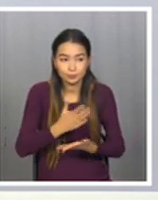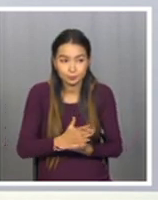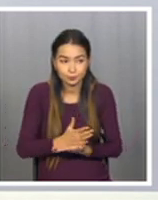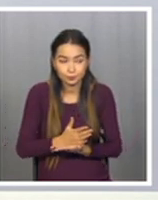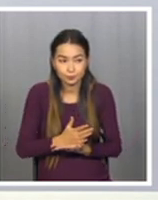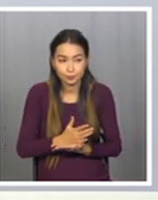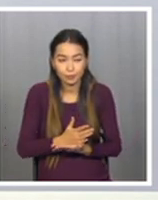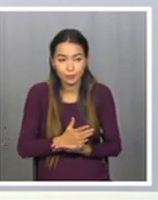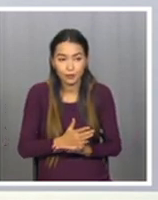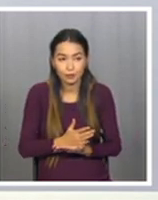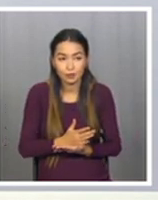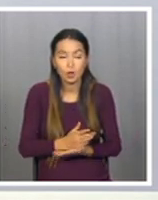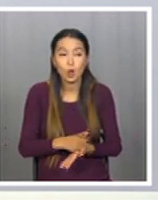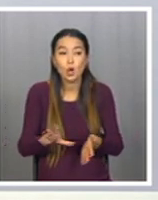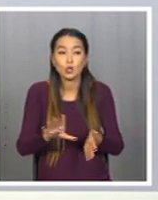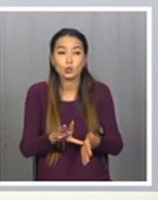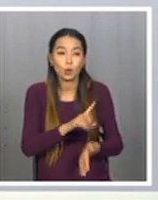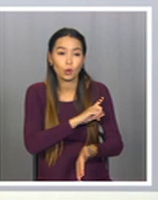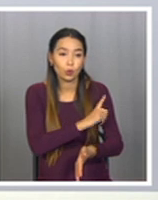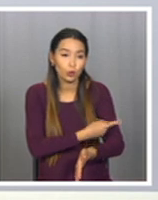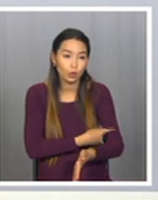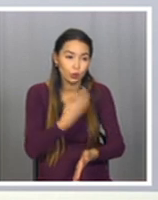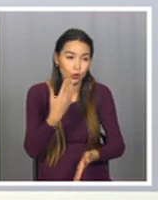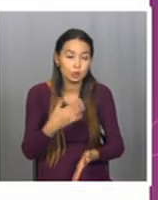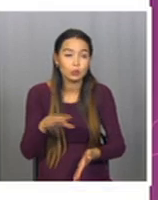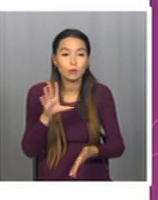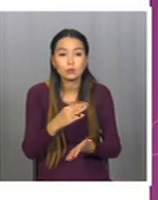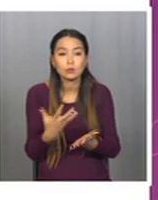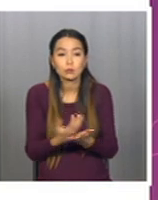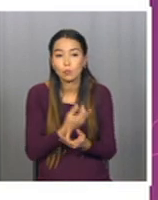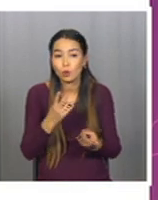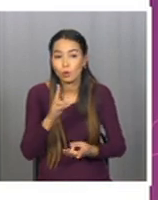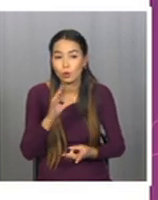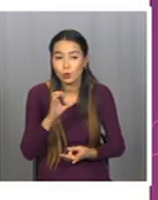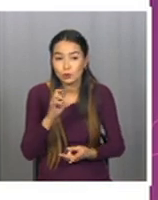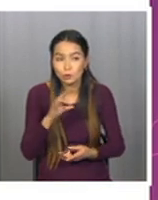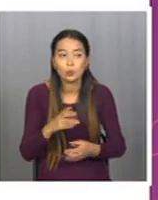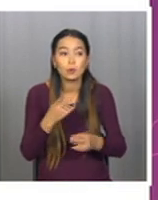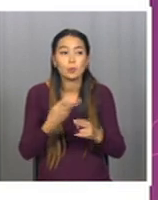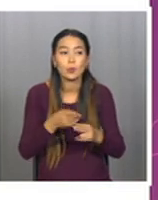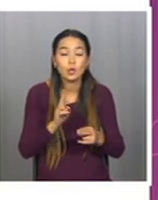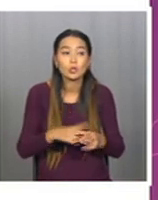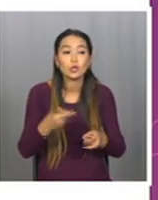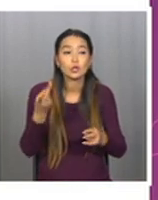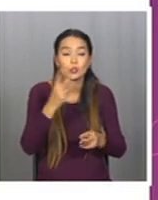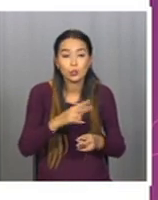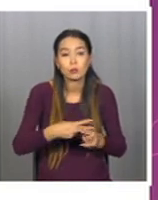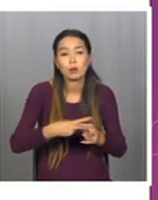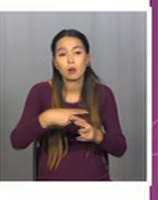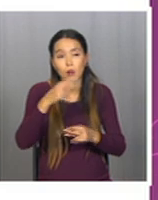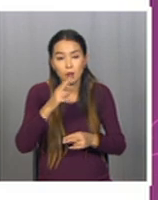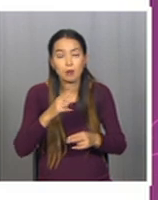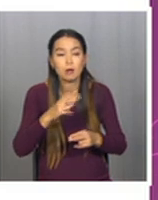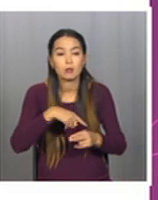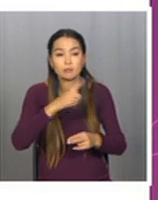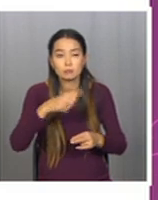Ал тоқ күші де бізде косинус заңымен өзгереді. Сондықтан да екеуінің де графиктері бір-біріне